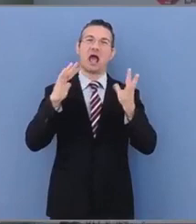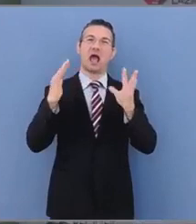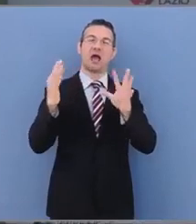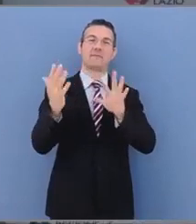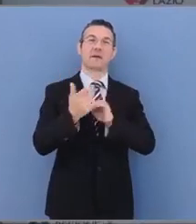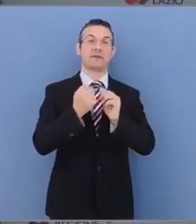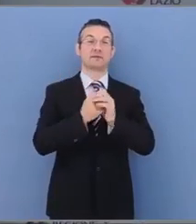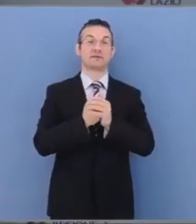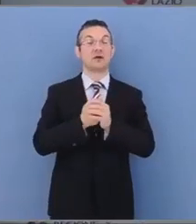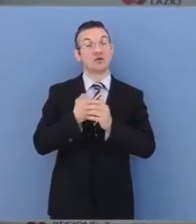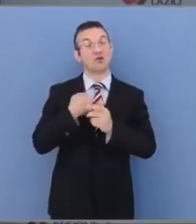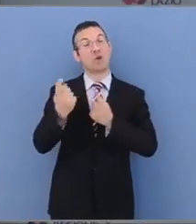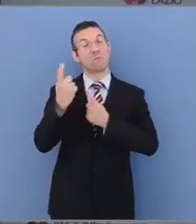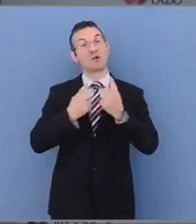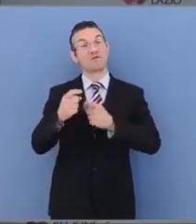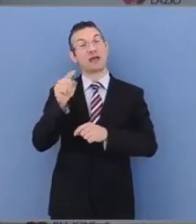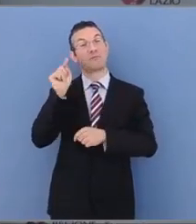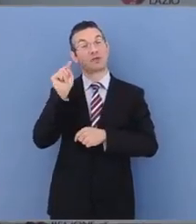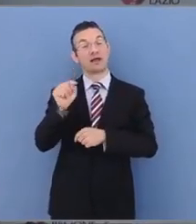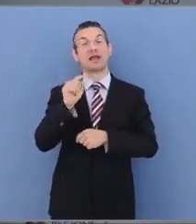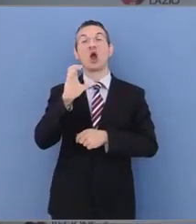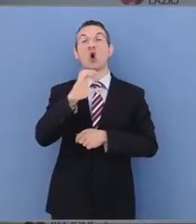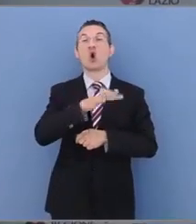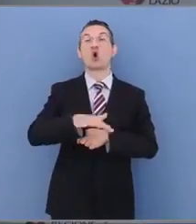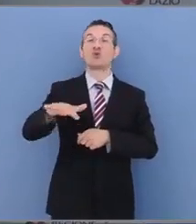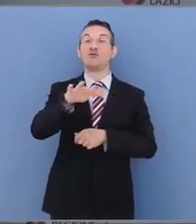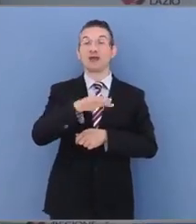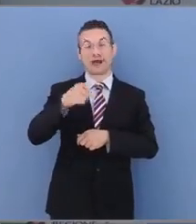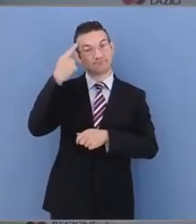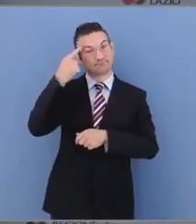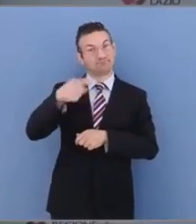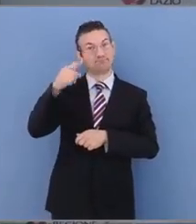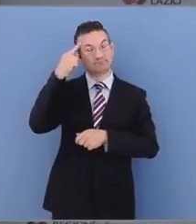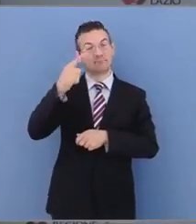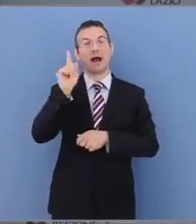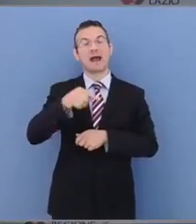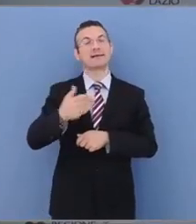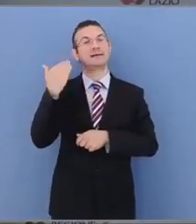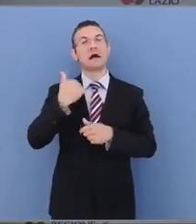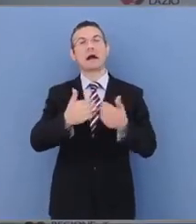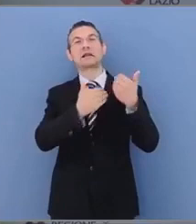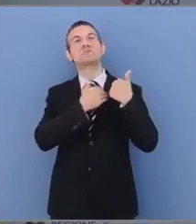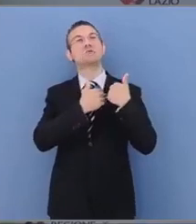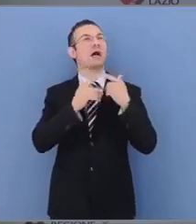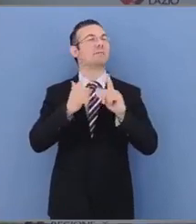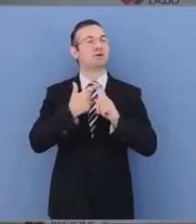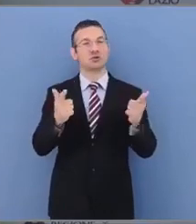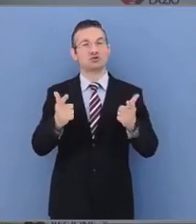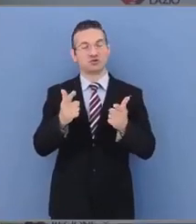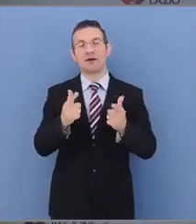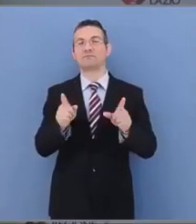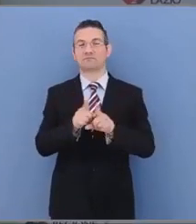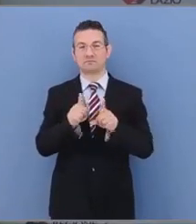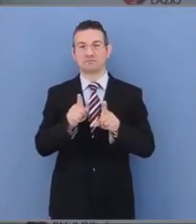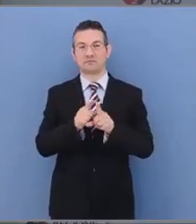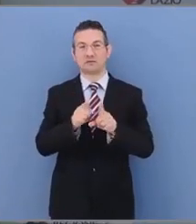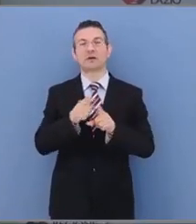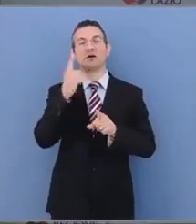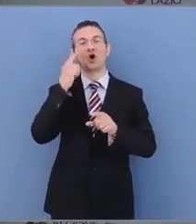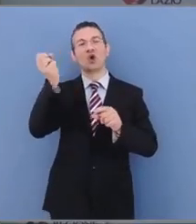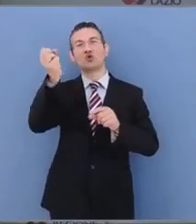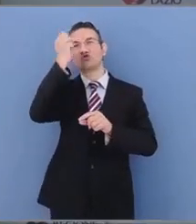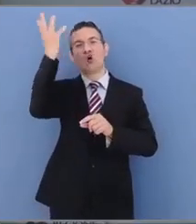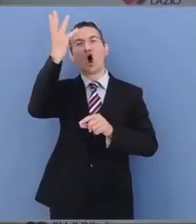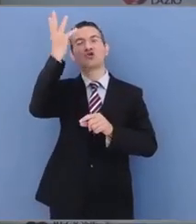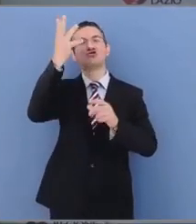e pensavamo a Corviale anche quando non avevamo una responsabilità sul Corviale, e abbiamo realizzato un sogno insieme e oggi ne vogliamo